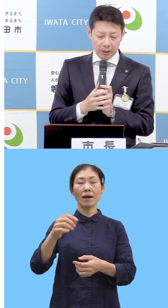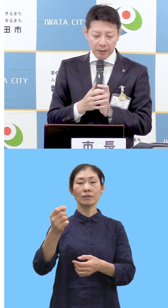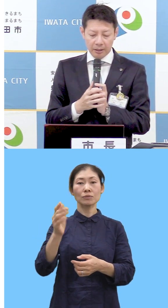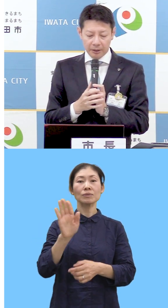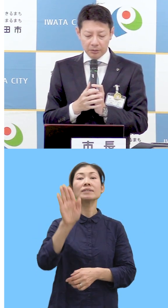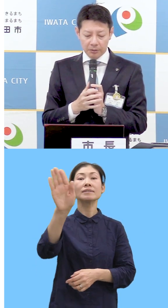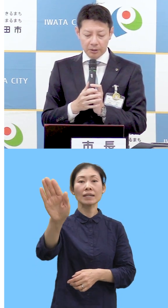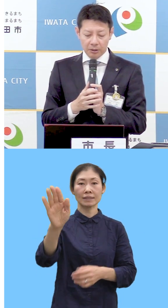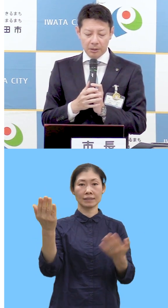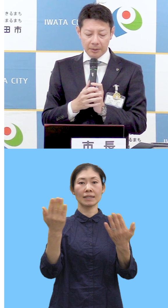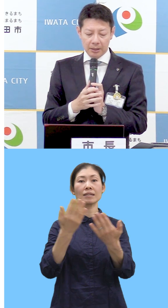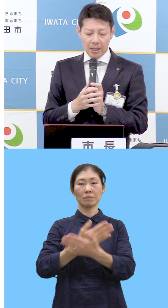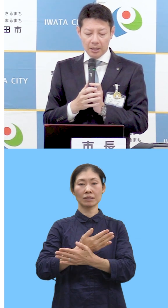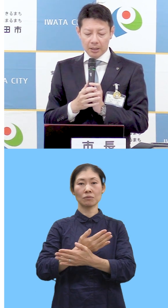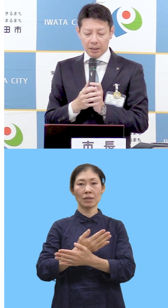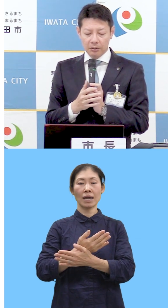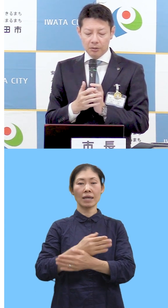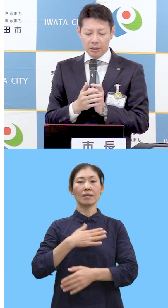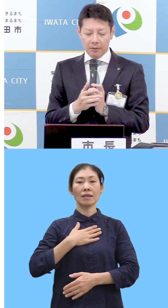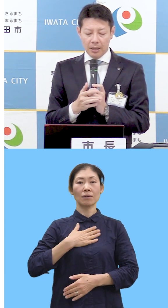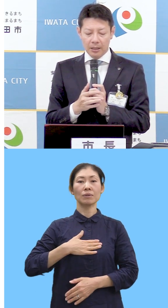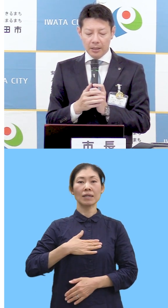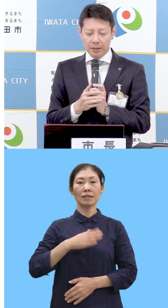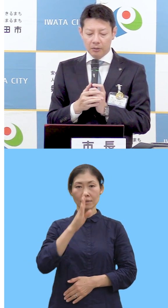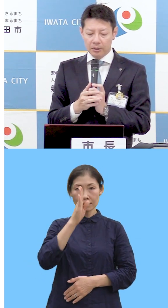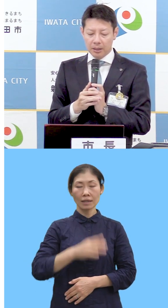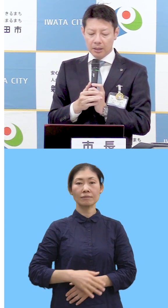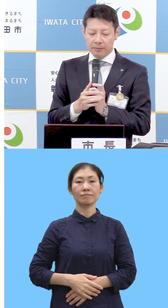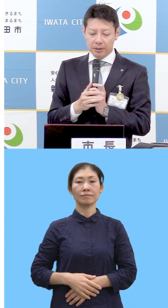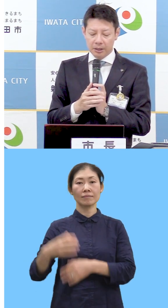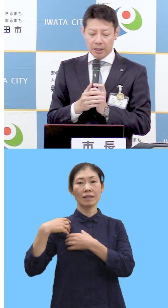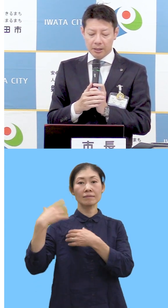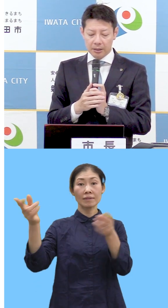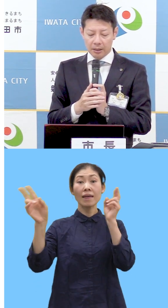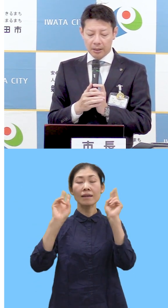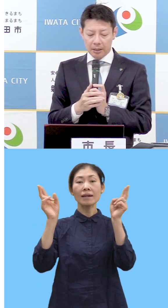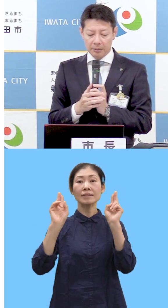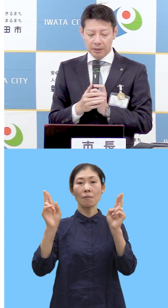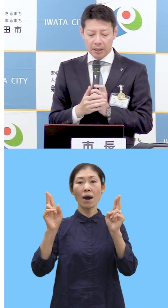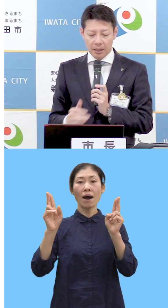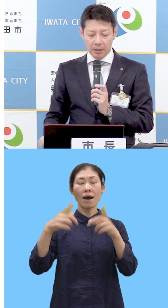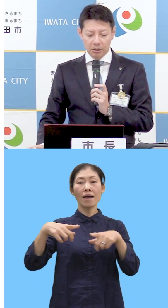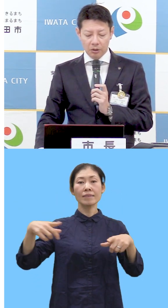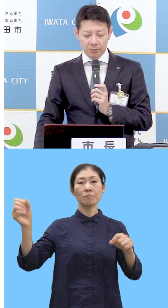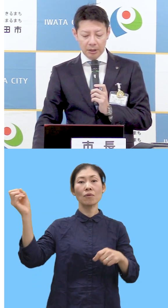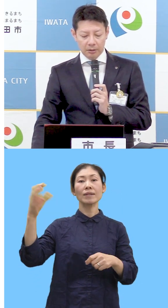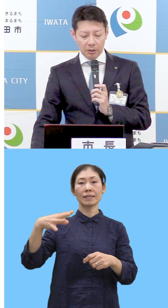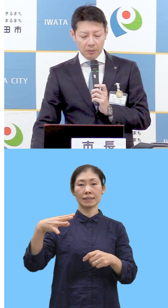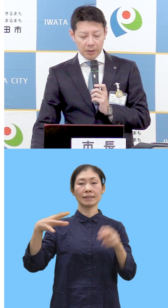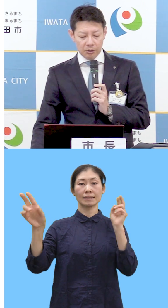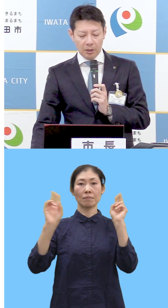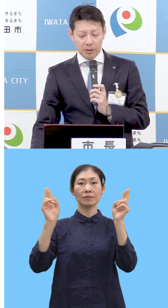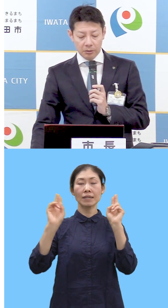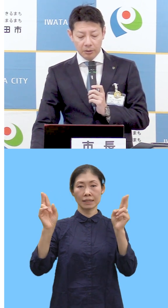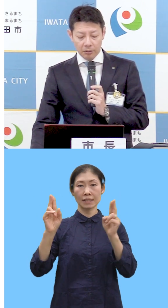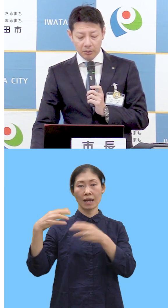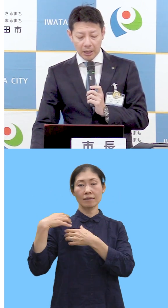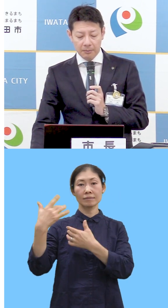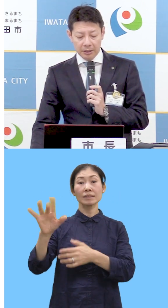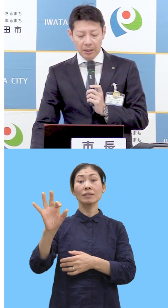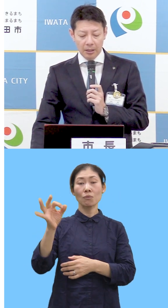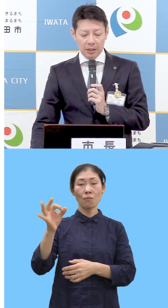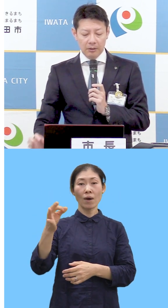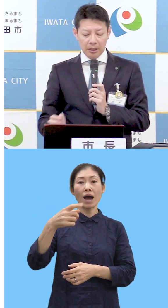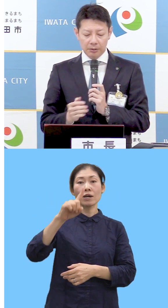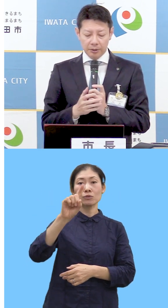知おきいただければというふうに思います。委託業者は日本電機株式会社さんでありまして、業務委託料は18億ということ